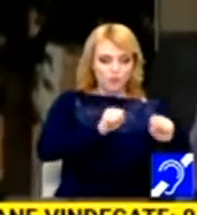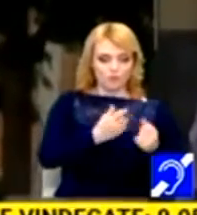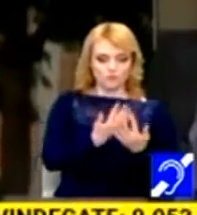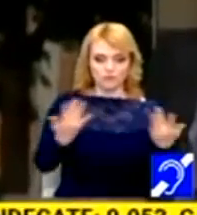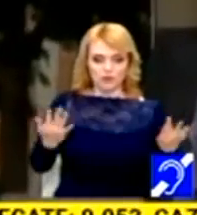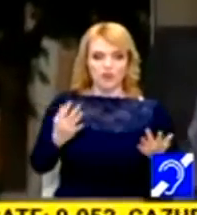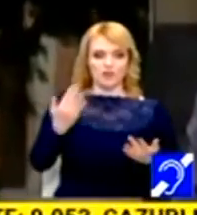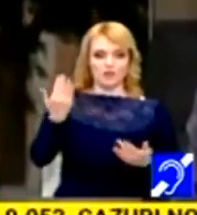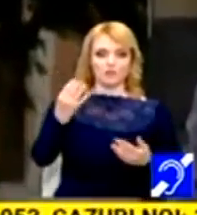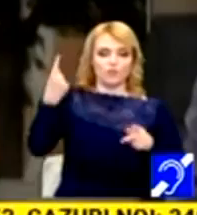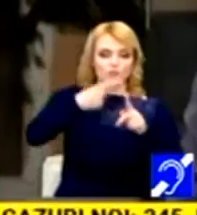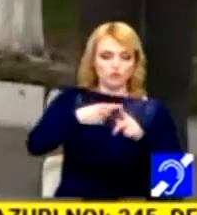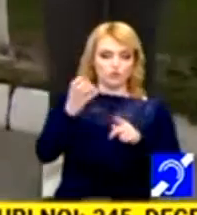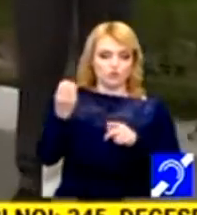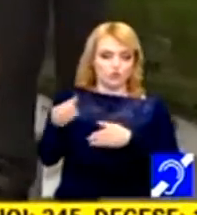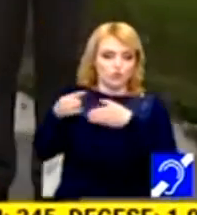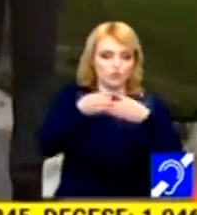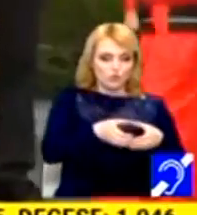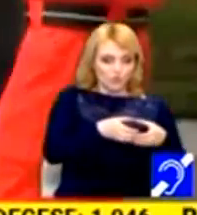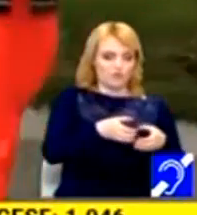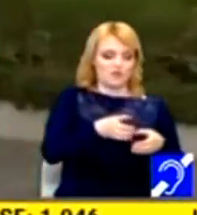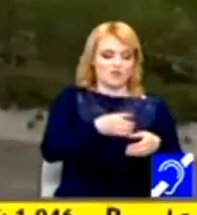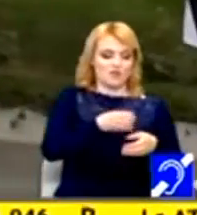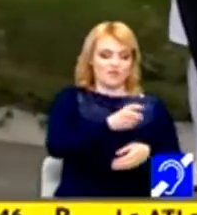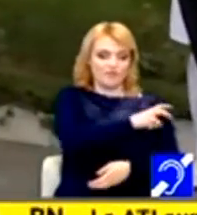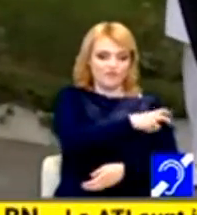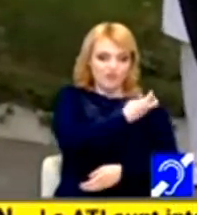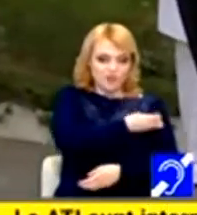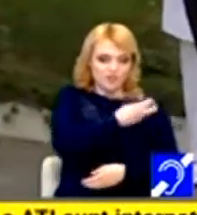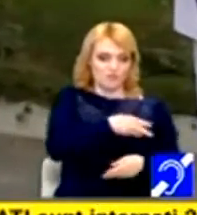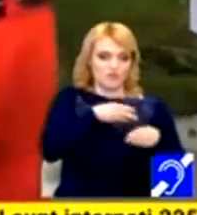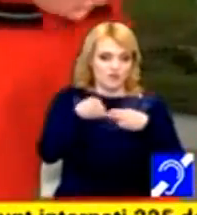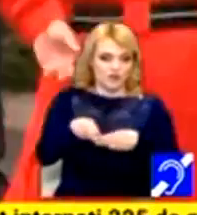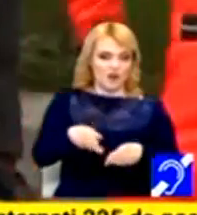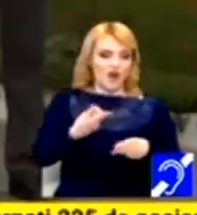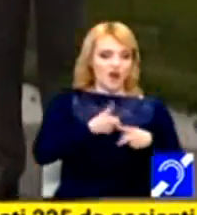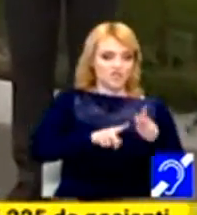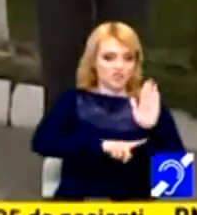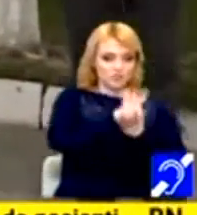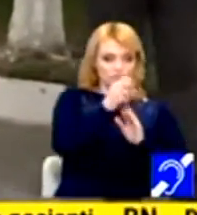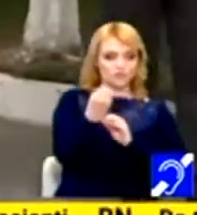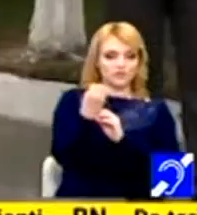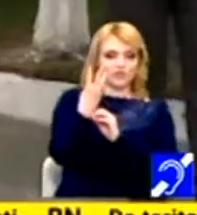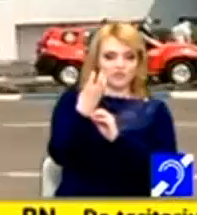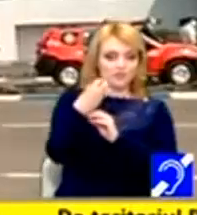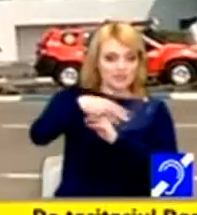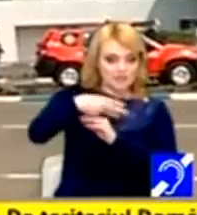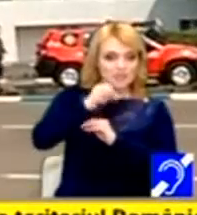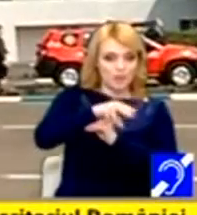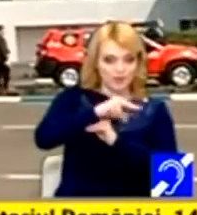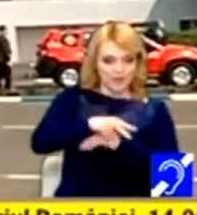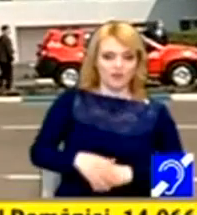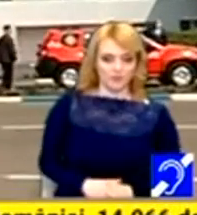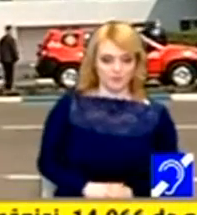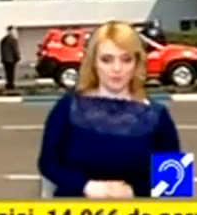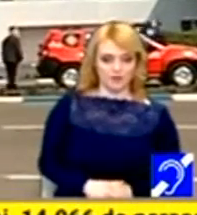avem nevoie astăzi și acum. Misiunea umanitară a medicilor români în Republica Moldova a început pe 30 aprilie. Cei 42 de medici